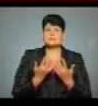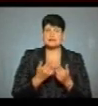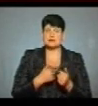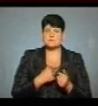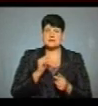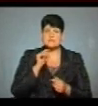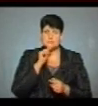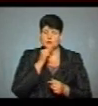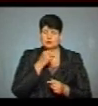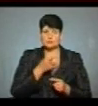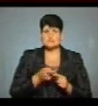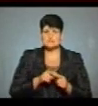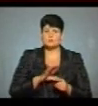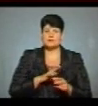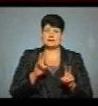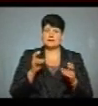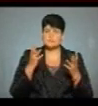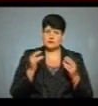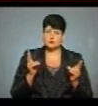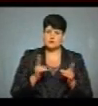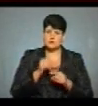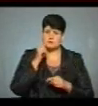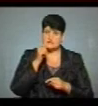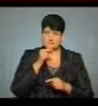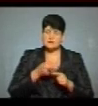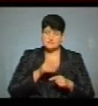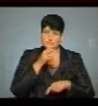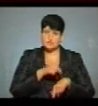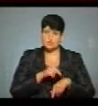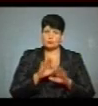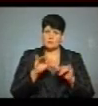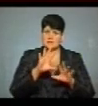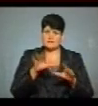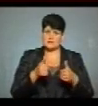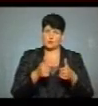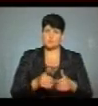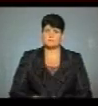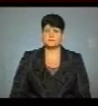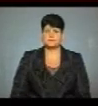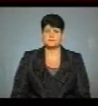зекономимо. Це була програма «Тема дня». Зустрінемося завтра у цій же порі. Кажу вам до побачення і на все добре.